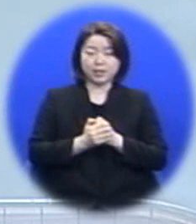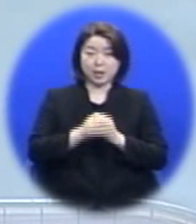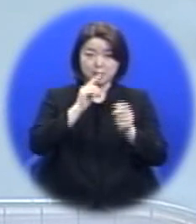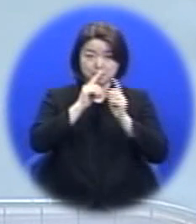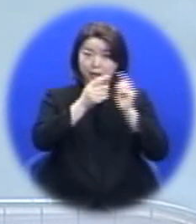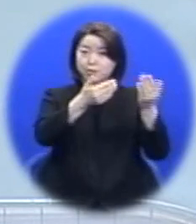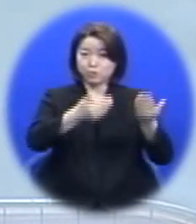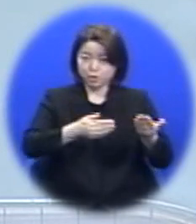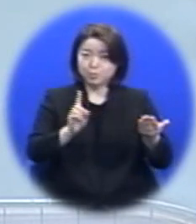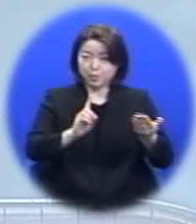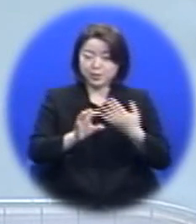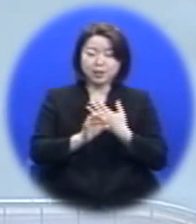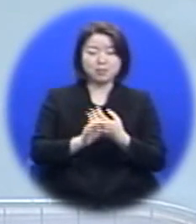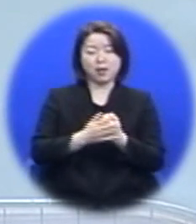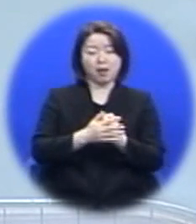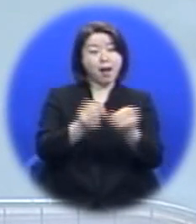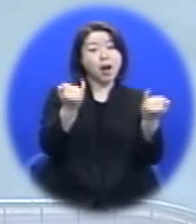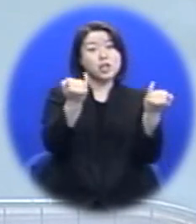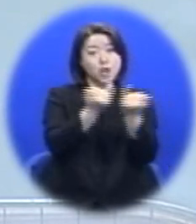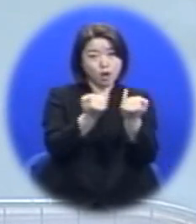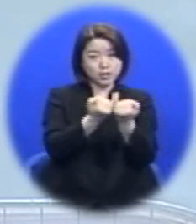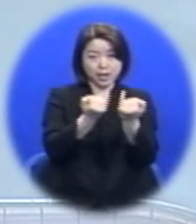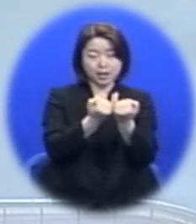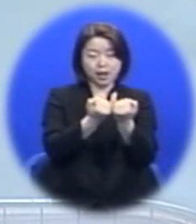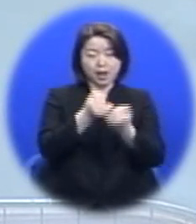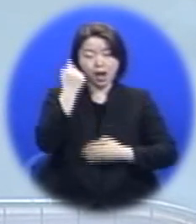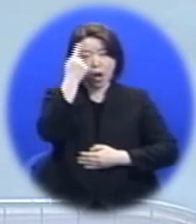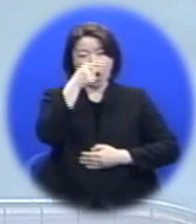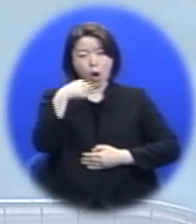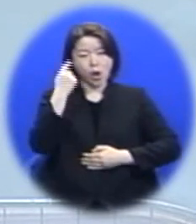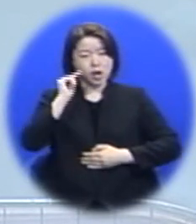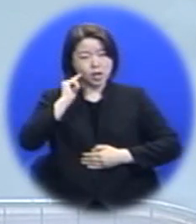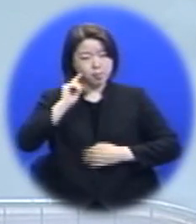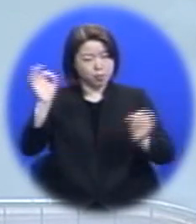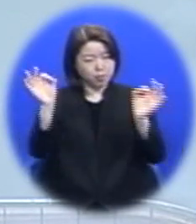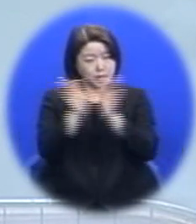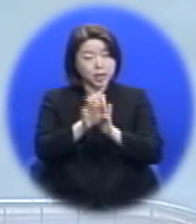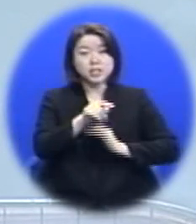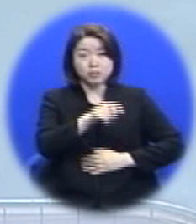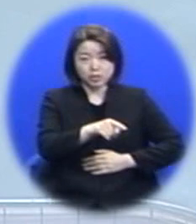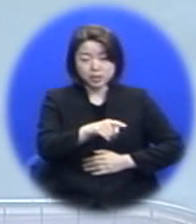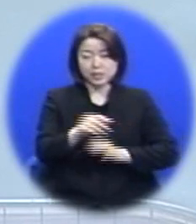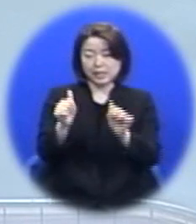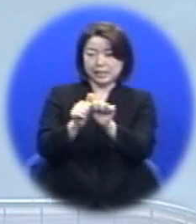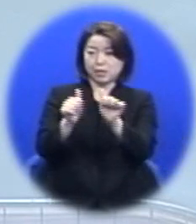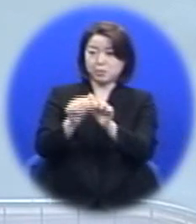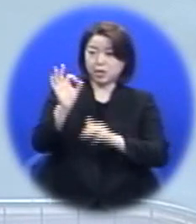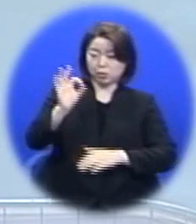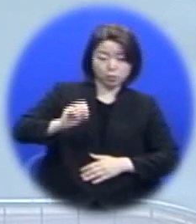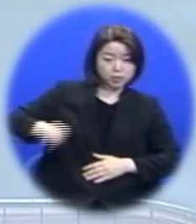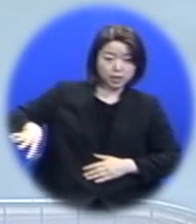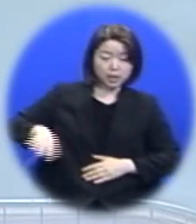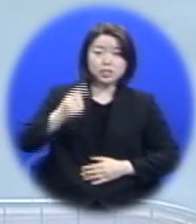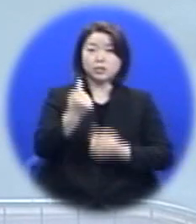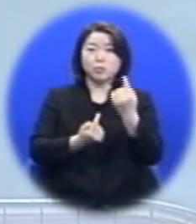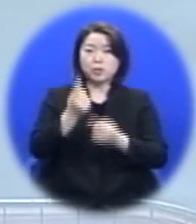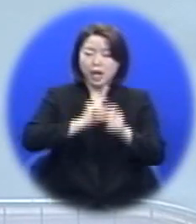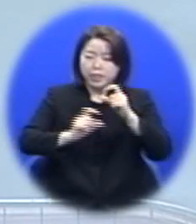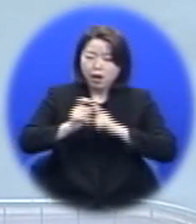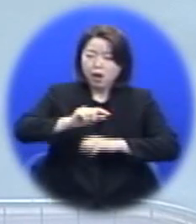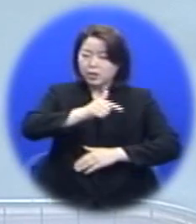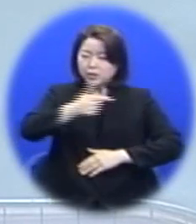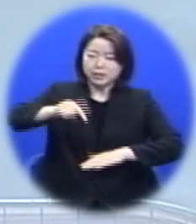말씀을 하시기를 여자가 미모를 잃는 것이 남자가 돈을 잃는 것보다 더큰